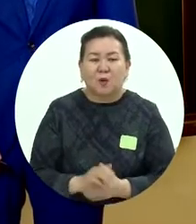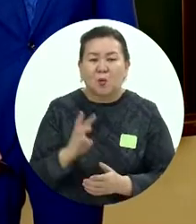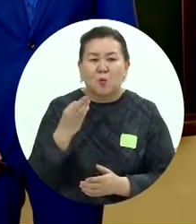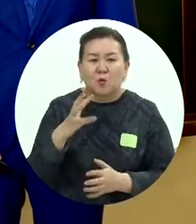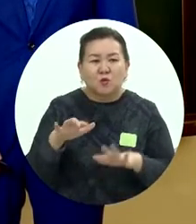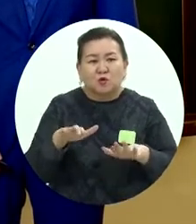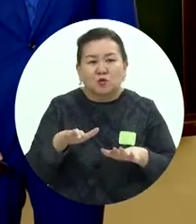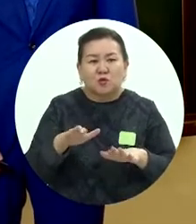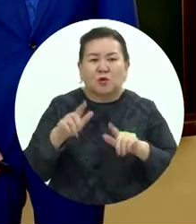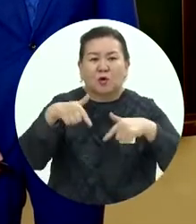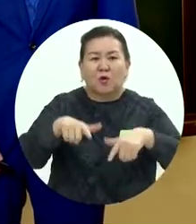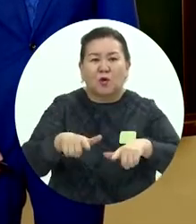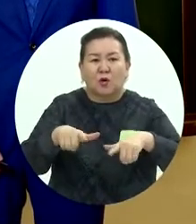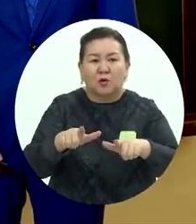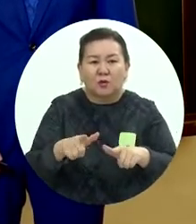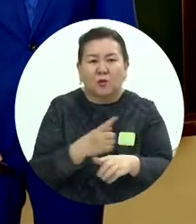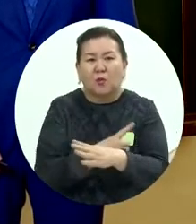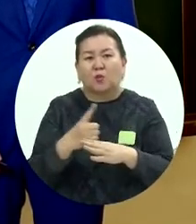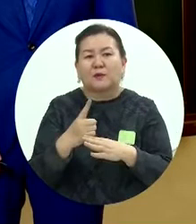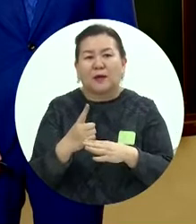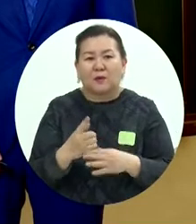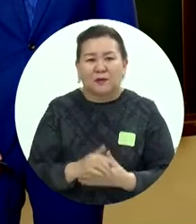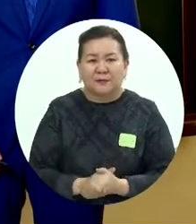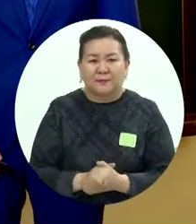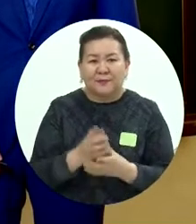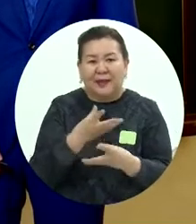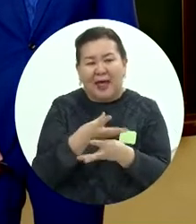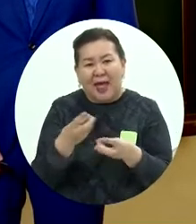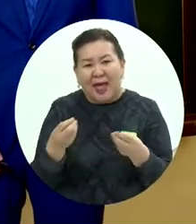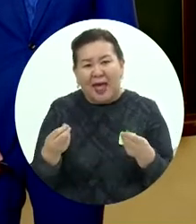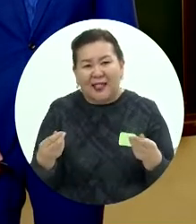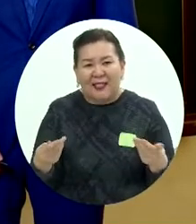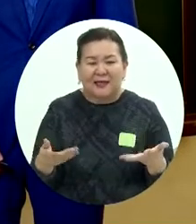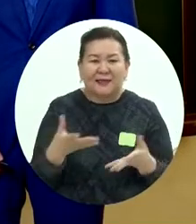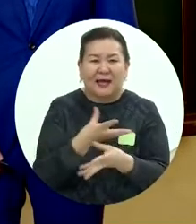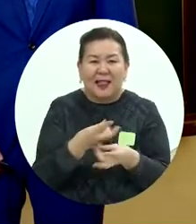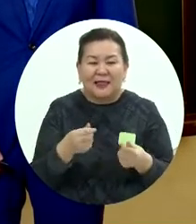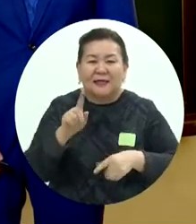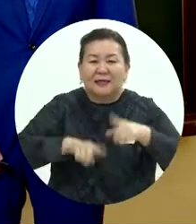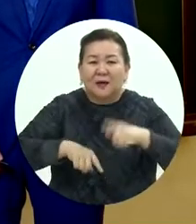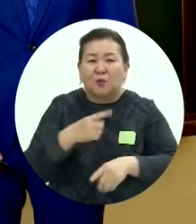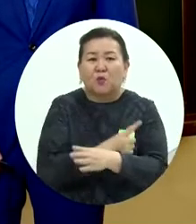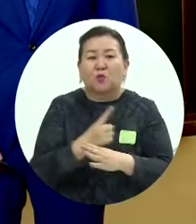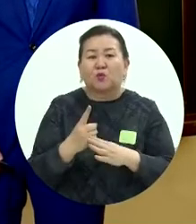За мөсөлг мөсөн голын хайлалт түүний үр дагавар. Мөсөлг мөсөн голын хайлалтаас ямар үр дагавар гарах